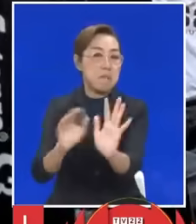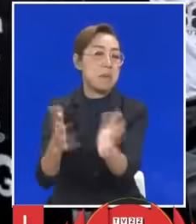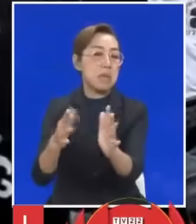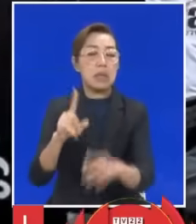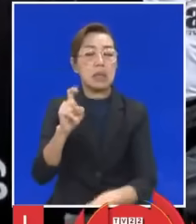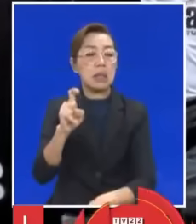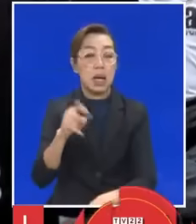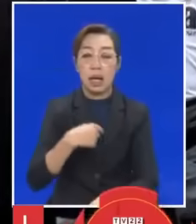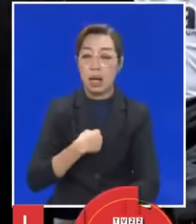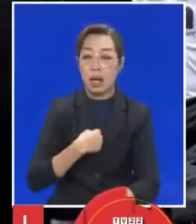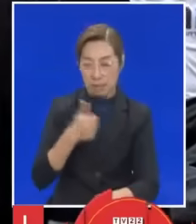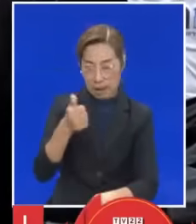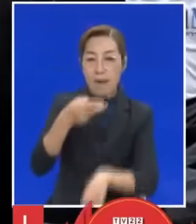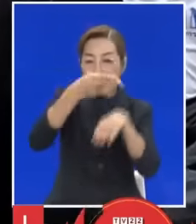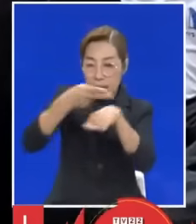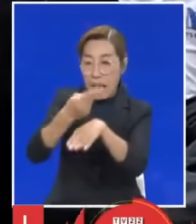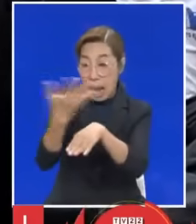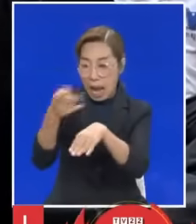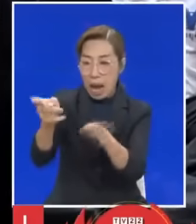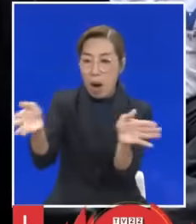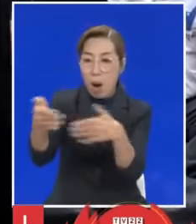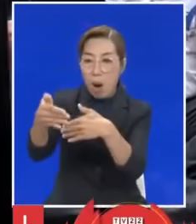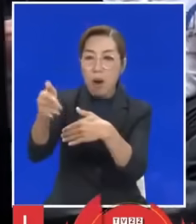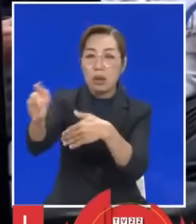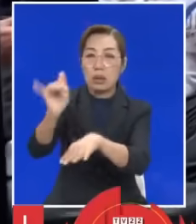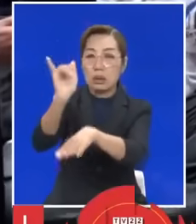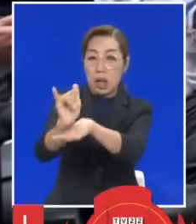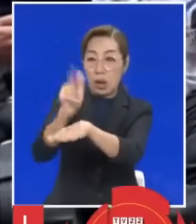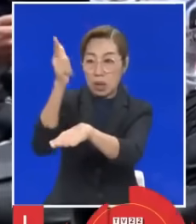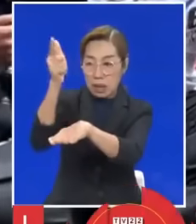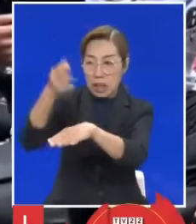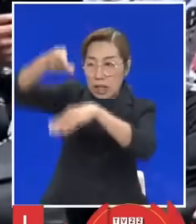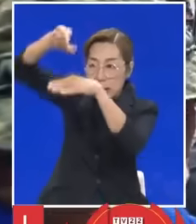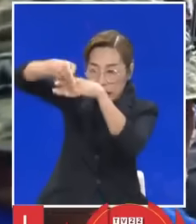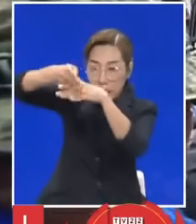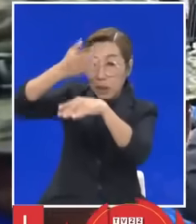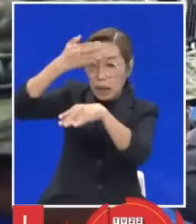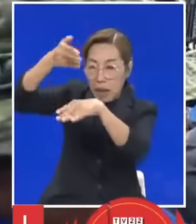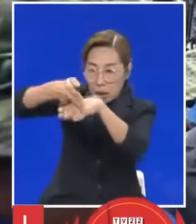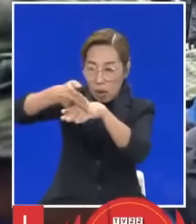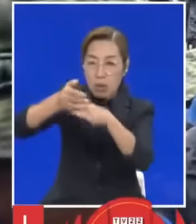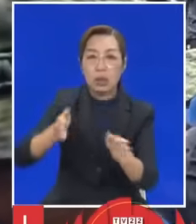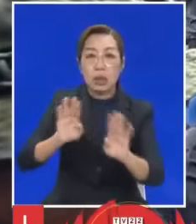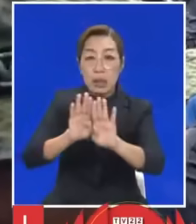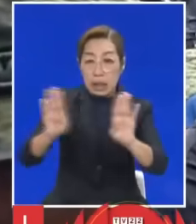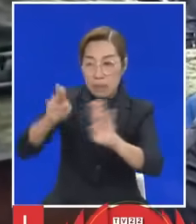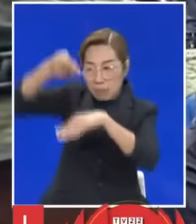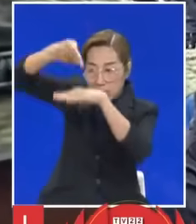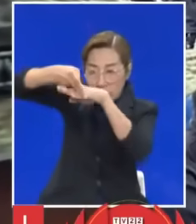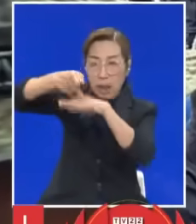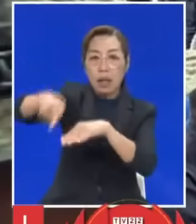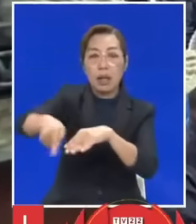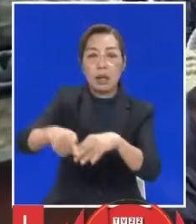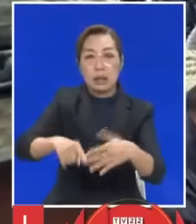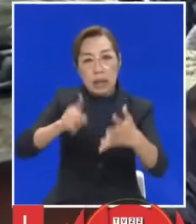ติดบริเวณหน้าห้องพักของคุณทักษิณห้องถงชั้น 14หน้าลิฟต์นะคะแล้วก็ทางขึ้นล่างสุดแล้วก็เอ่อเนี่ยแหละค่ะบอกจุด